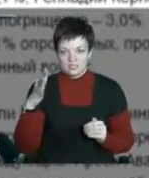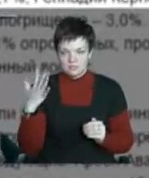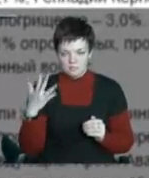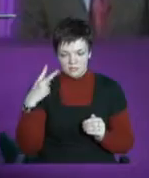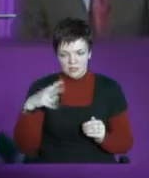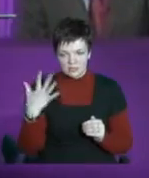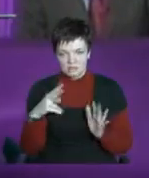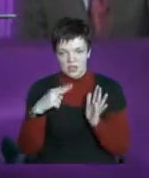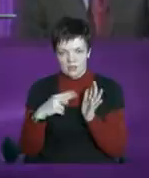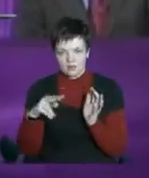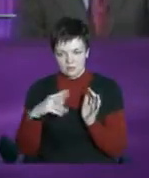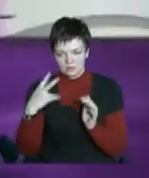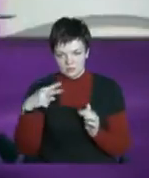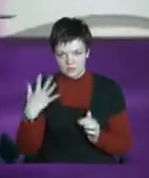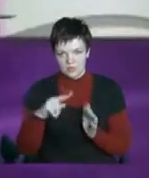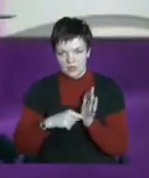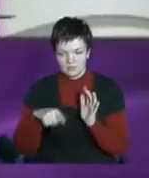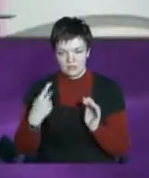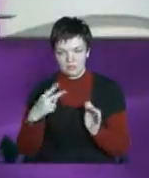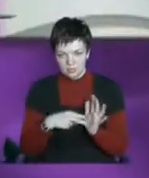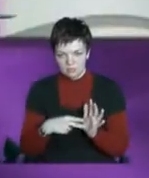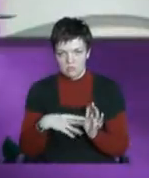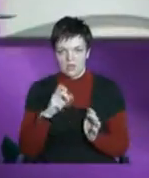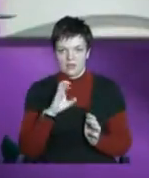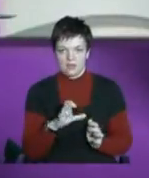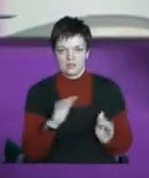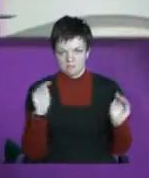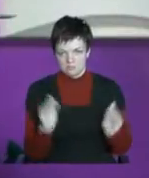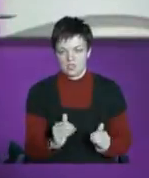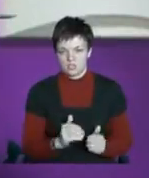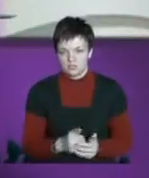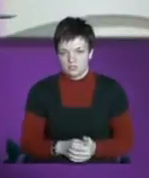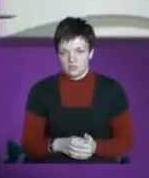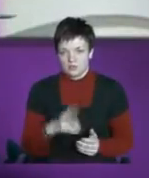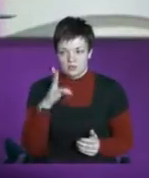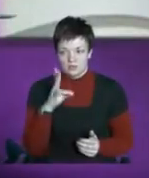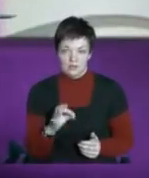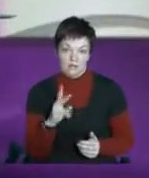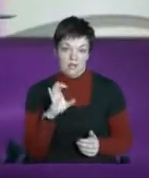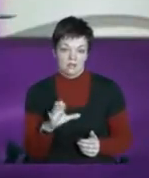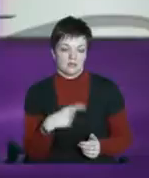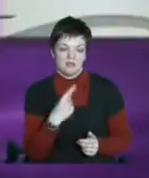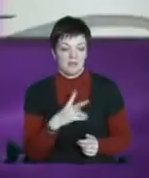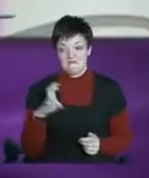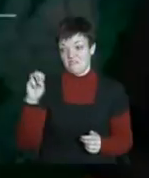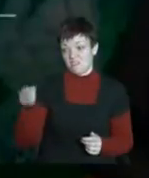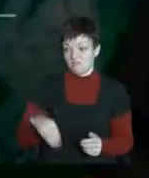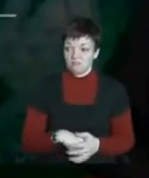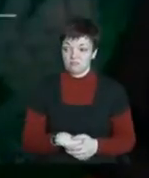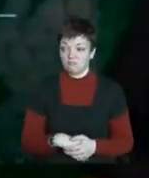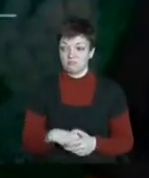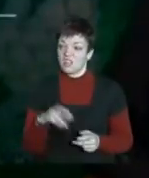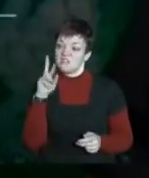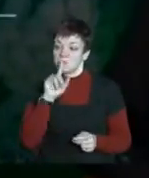21,2%. Оппонент Авакова моментально заявляет, что эти данные не соответствуют действительности, что у него